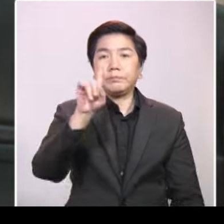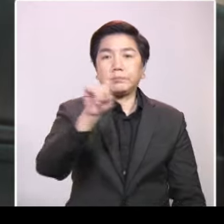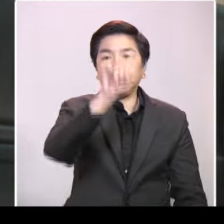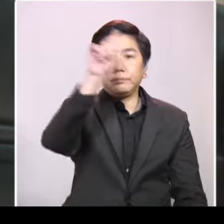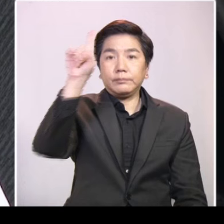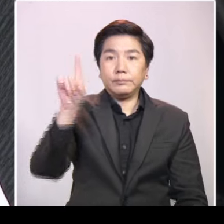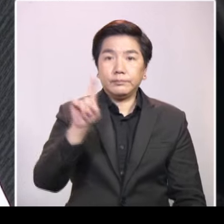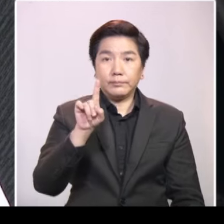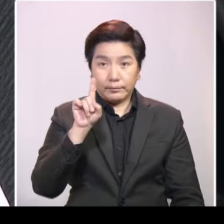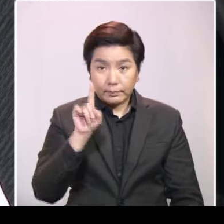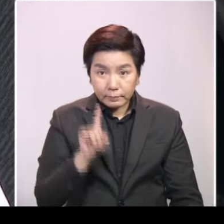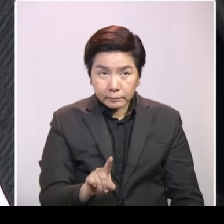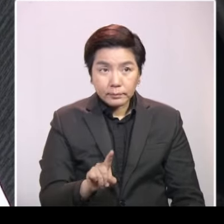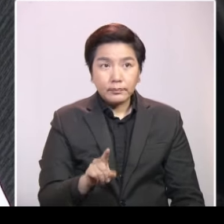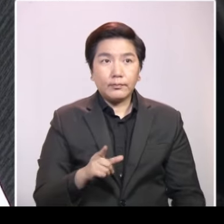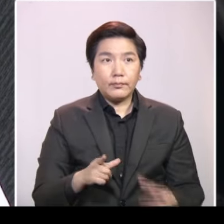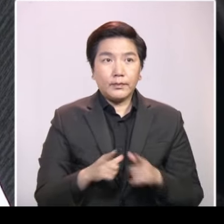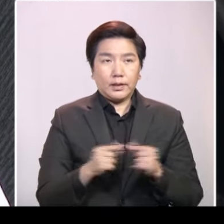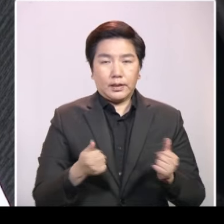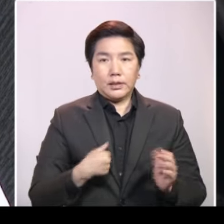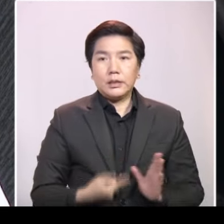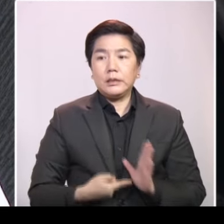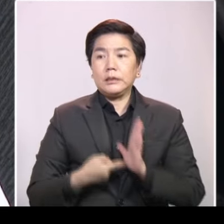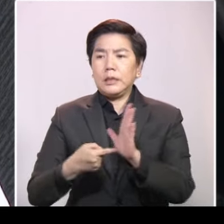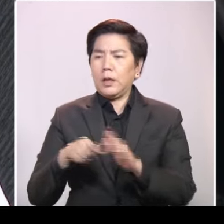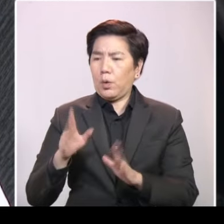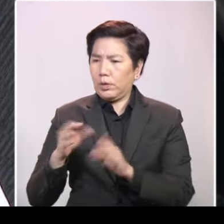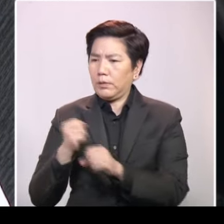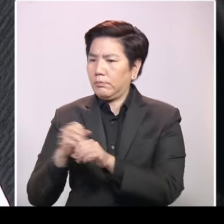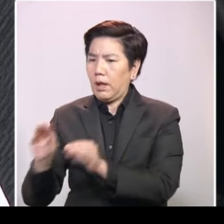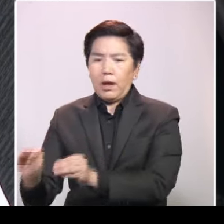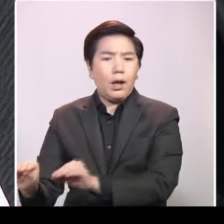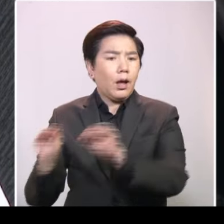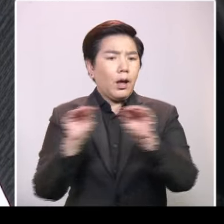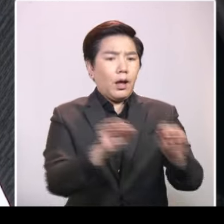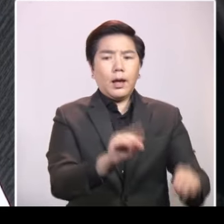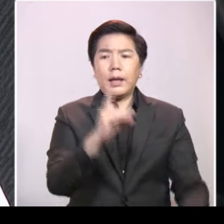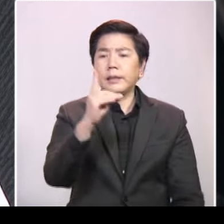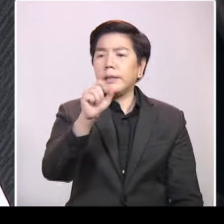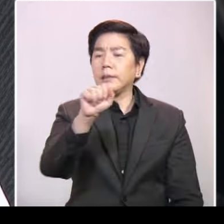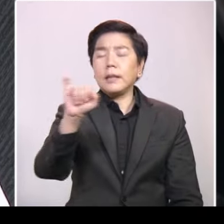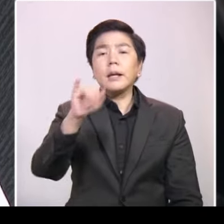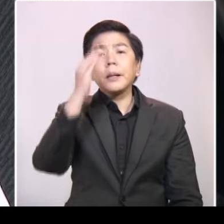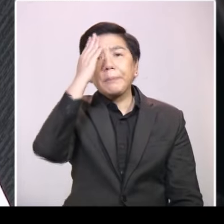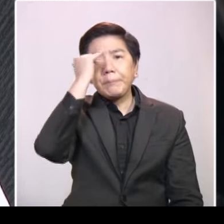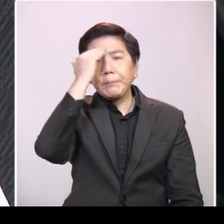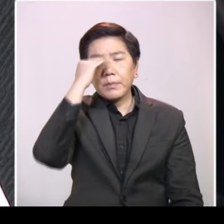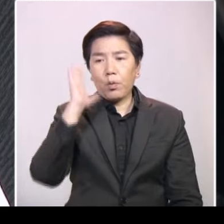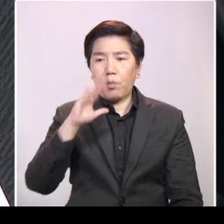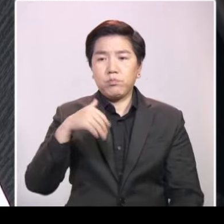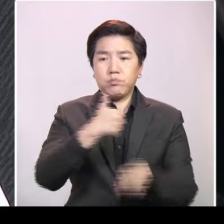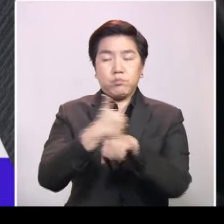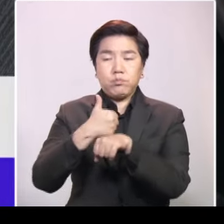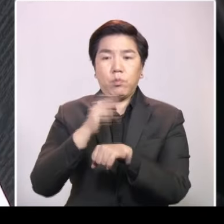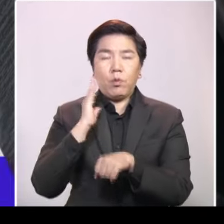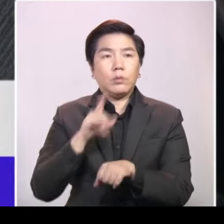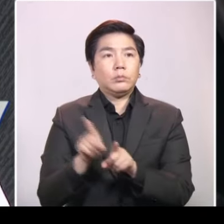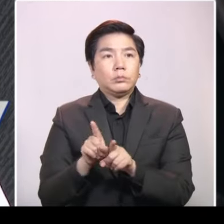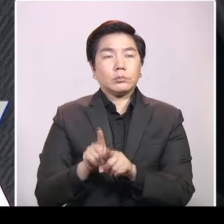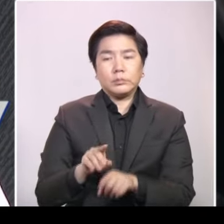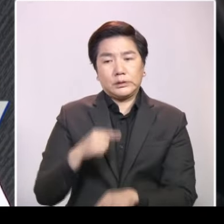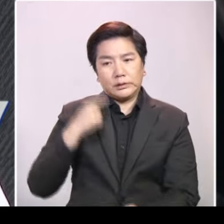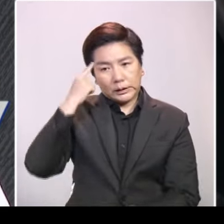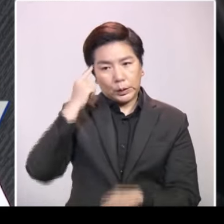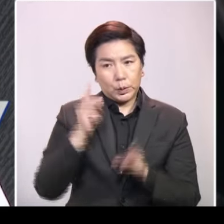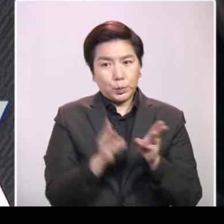ว่าการที่เสนอเรื่องนี้ให้กับทาง DSIนั้นมันมีอะไรบ้างหลังหรือไม่เพราะว่าอาจจะมีบางคนเป็นผู้หลักผู้ใหญ่นี่นะครับทราบว่า